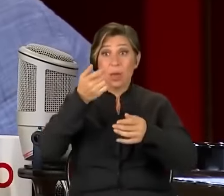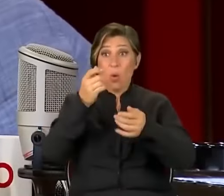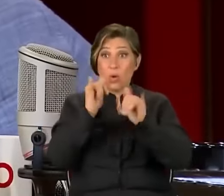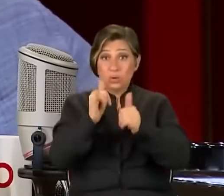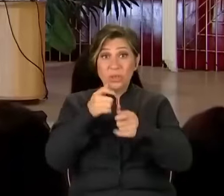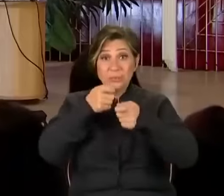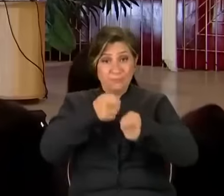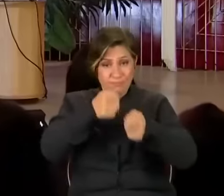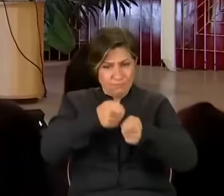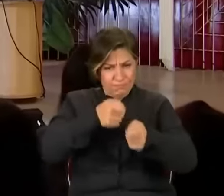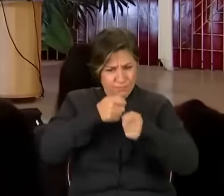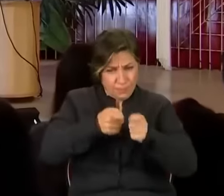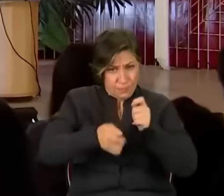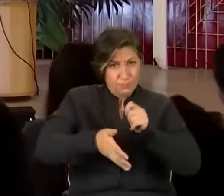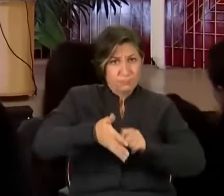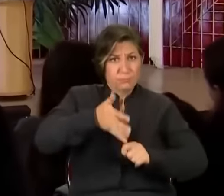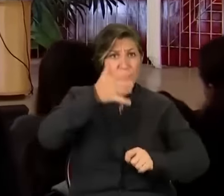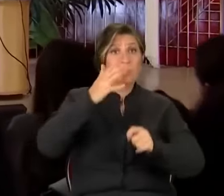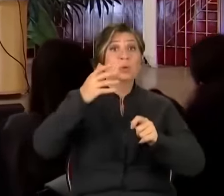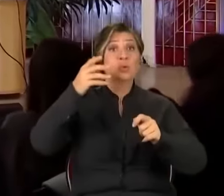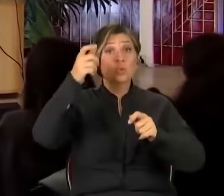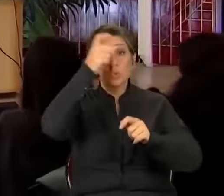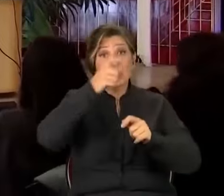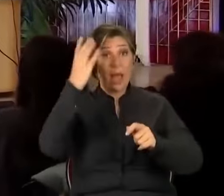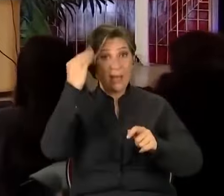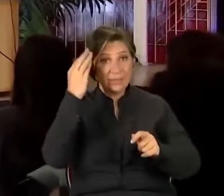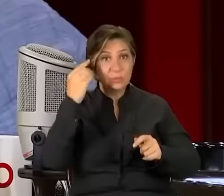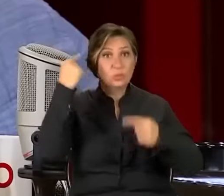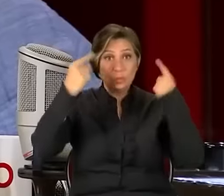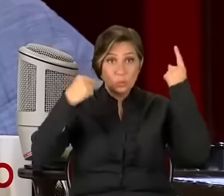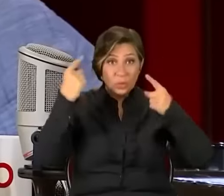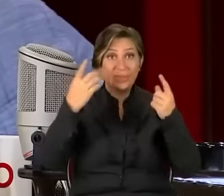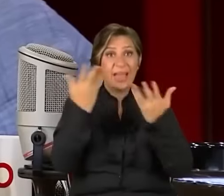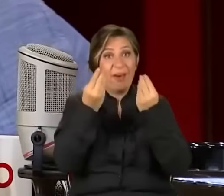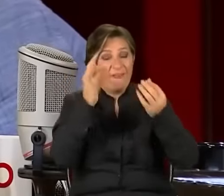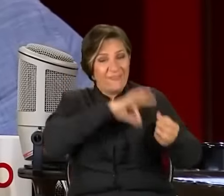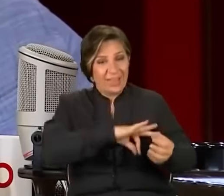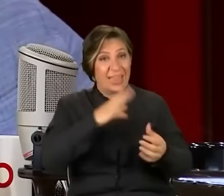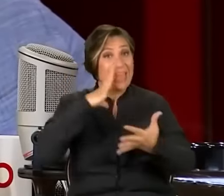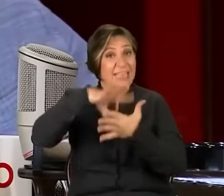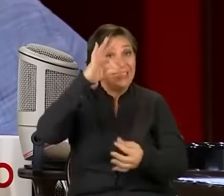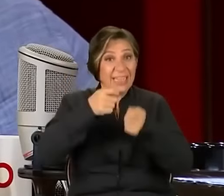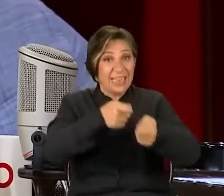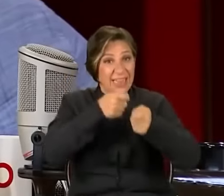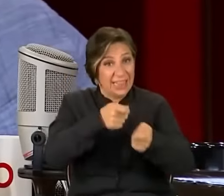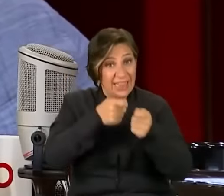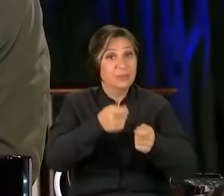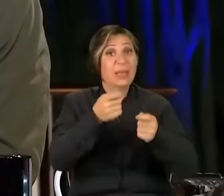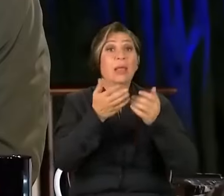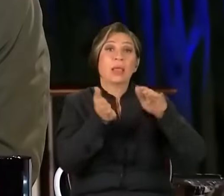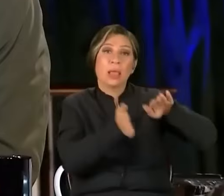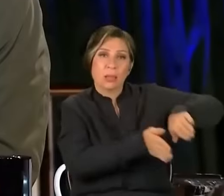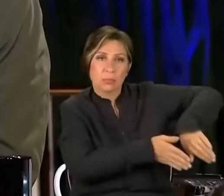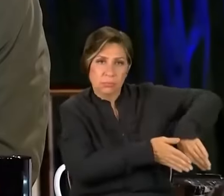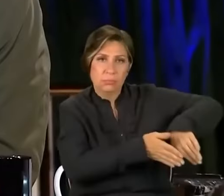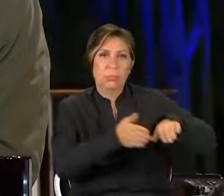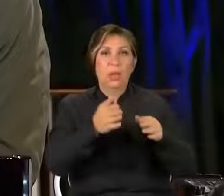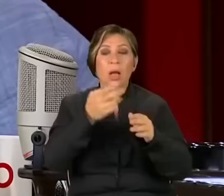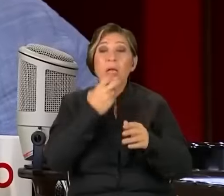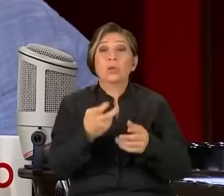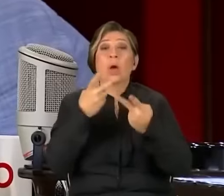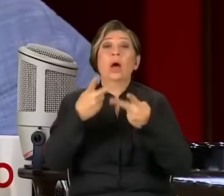alıp yetiştirip ülkenin anlayışına, düşüncesine daha faydalı insanlar yetiştirmek yerine